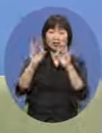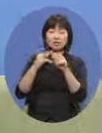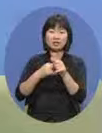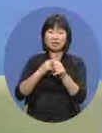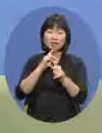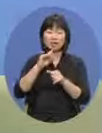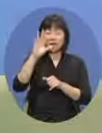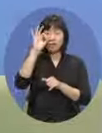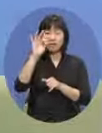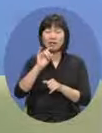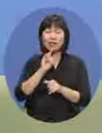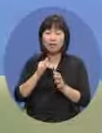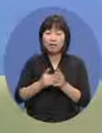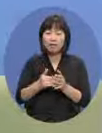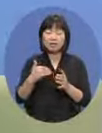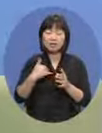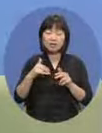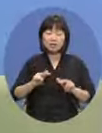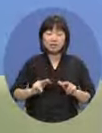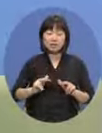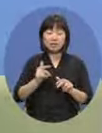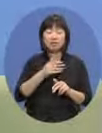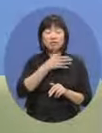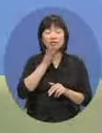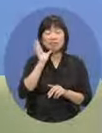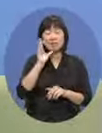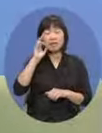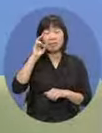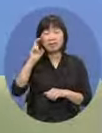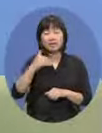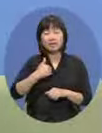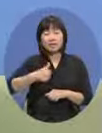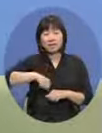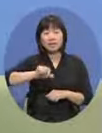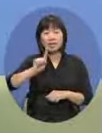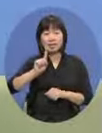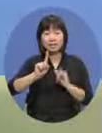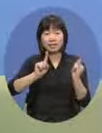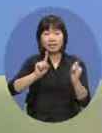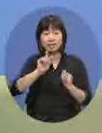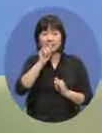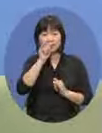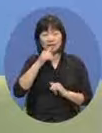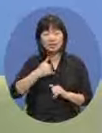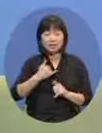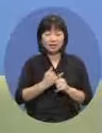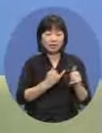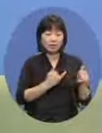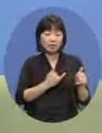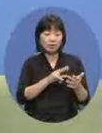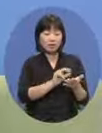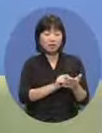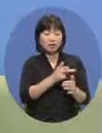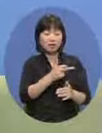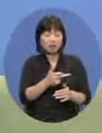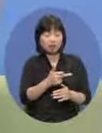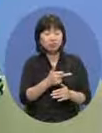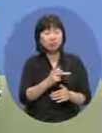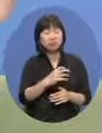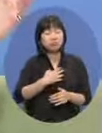선생님 말씀 들으면서 아니 내가 이게 정말 늙게 늙었나 저 아들이 하나 있잖아요. 예. 제 남편하고 문제는 큰